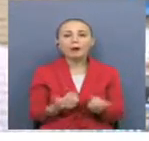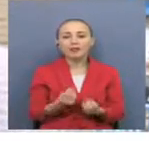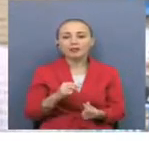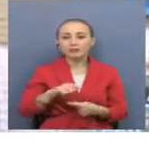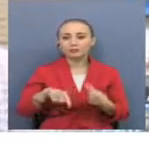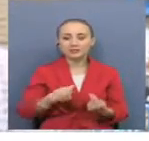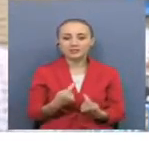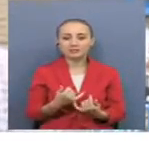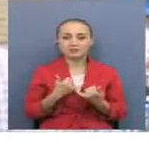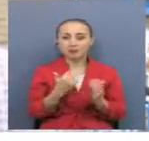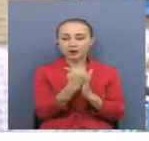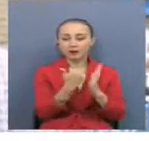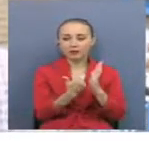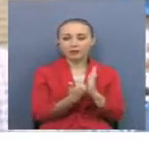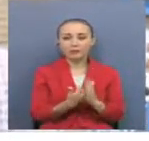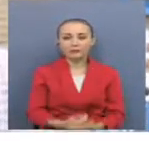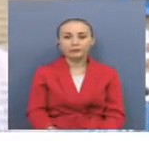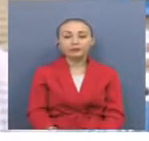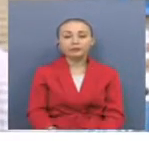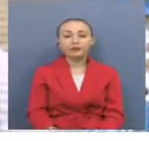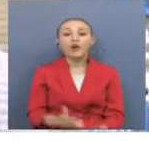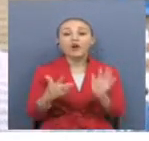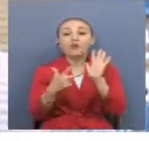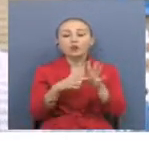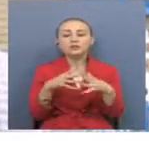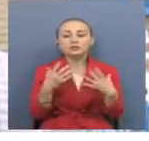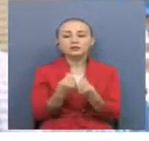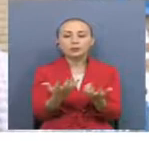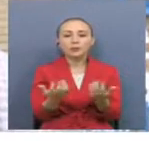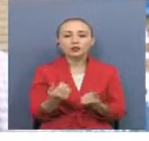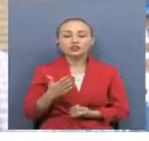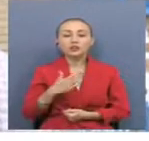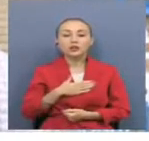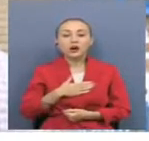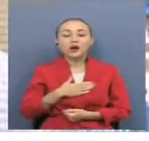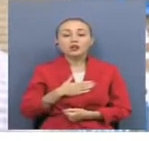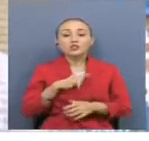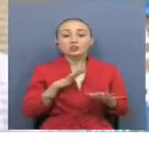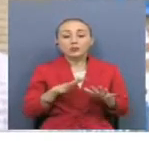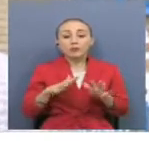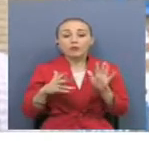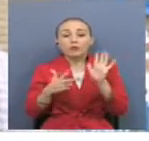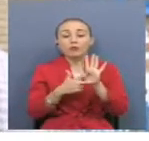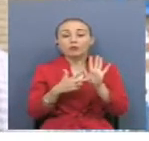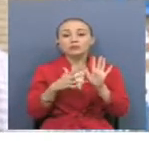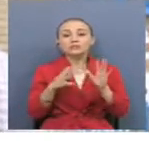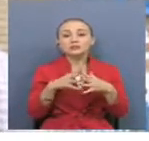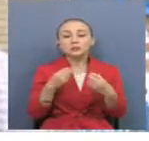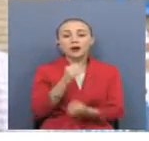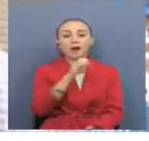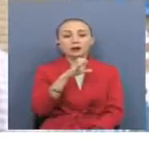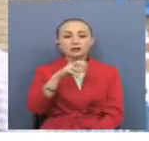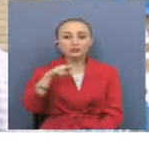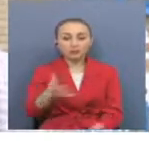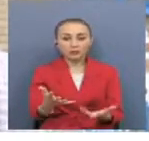8 отбасы әлеуметтік атаулы әлеуметтік көмекке 8 отбасы легіп, жаңағы бүгінгі таңда